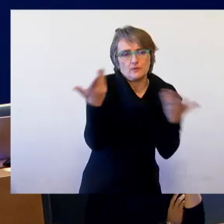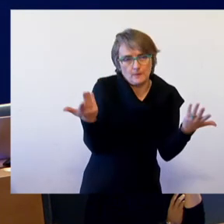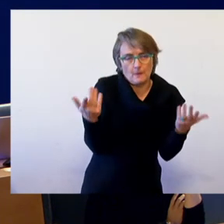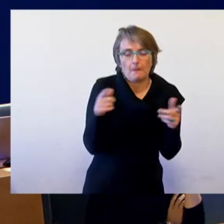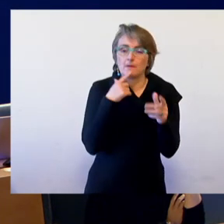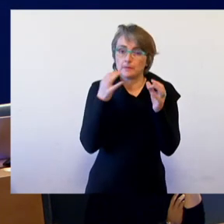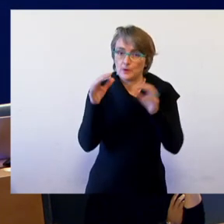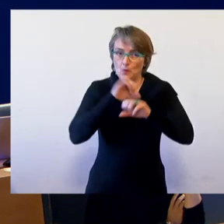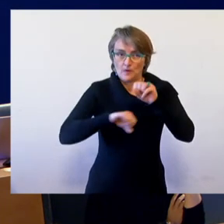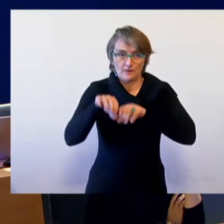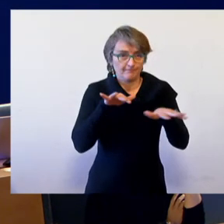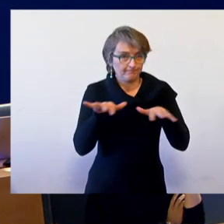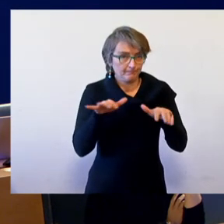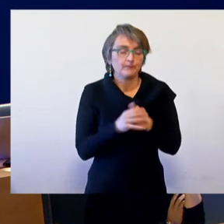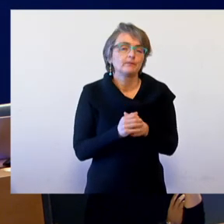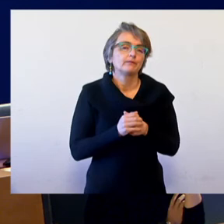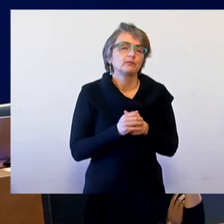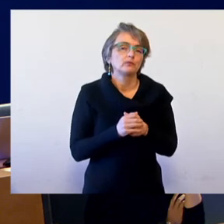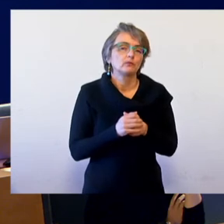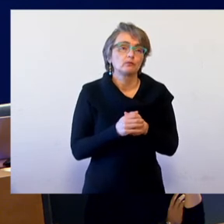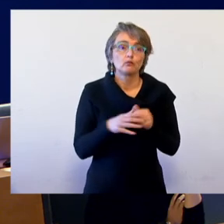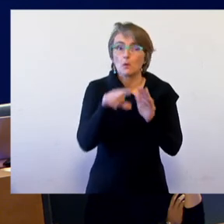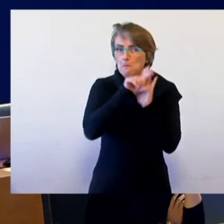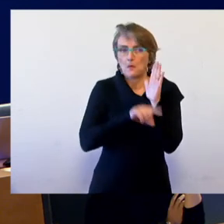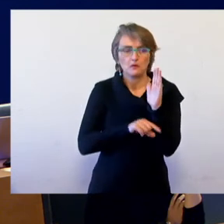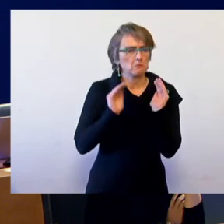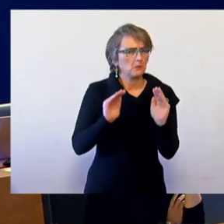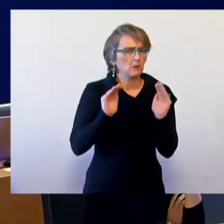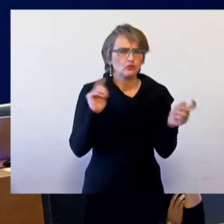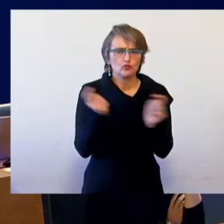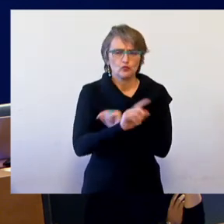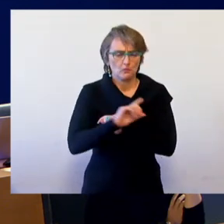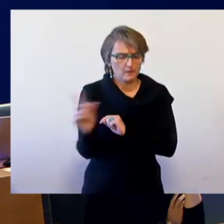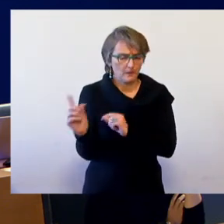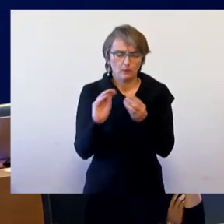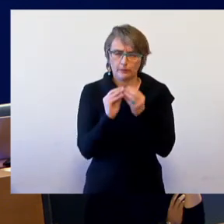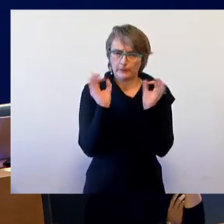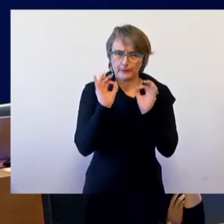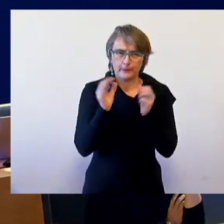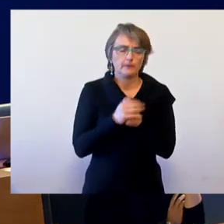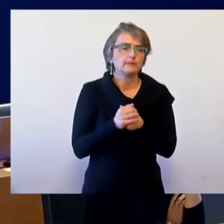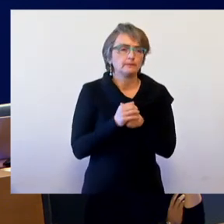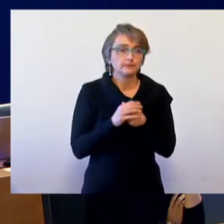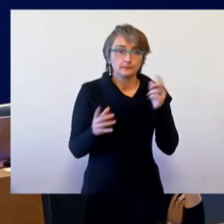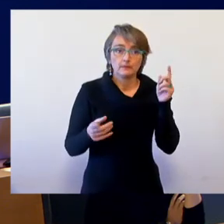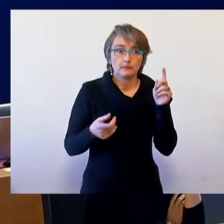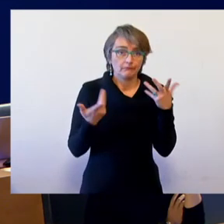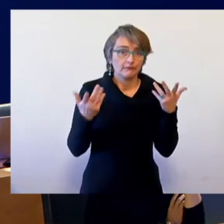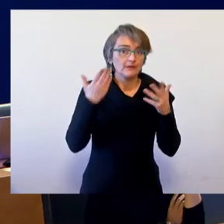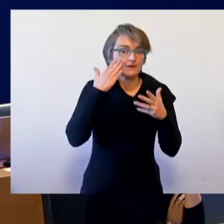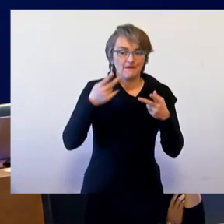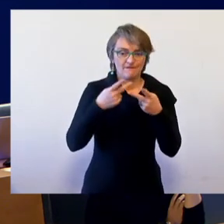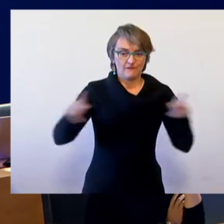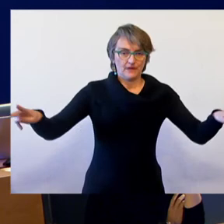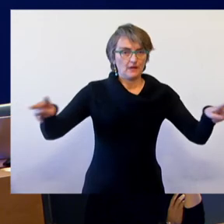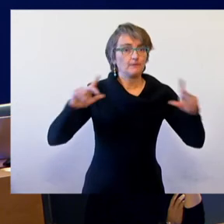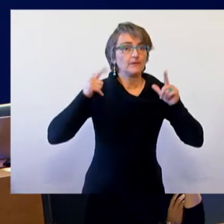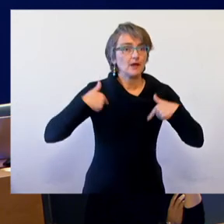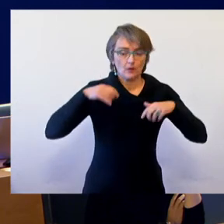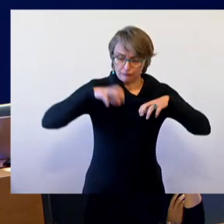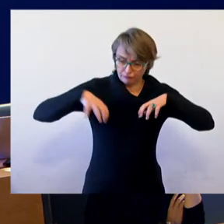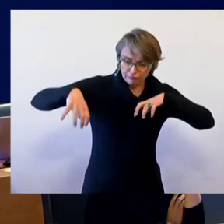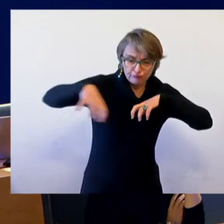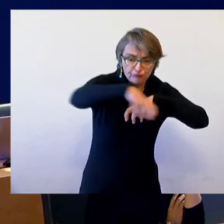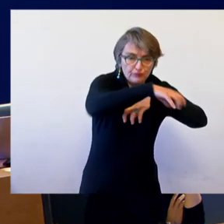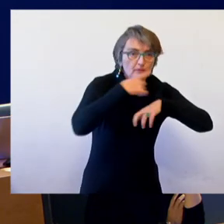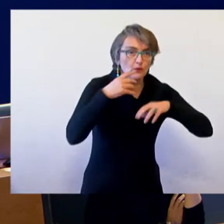adresses. Ce principe est maintenu, il n'y a aucun problème. Le maillage important des écoles, en effet, obéit à